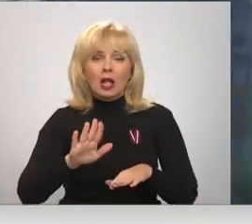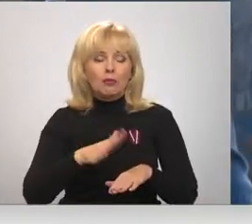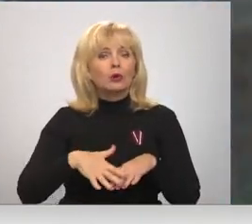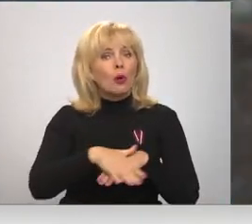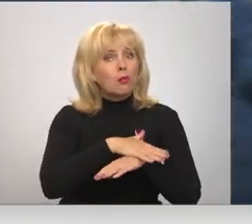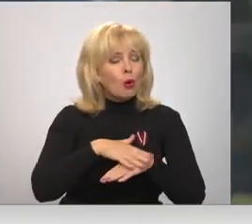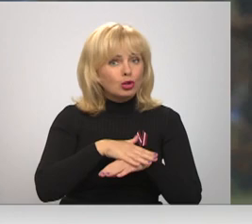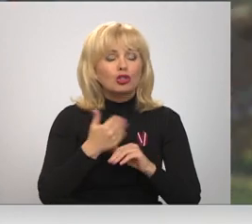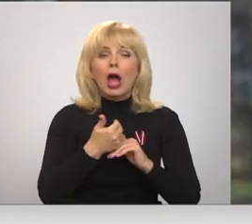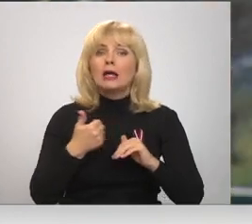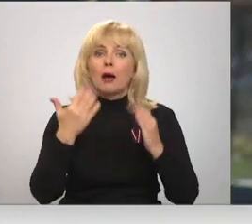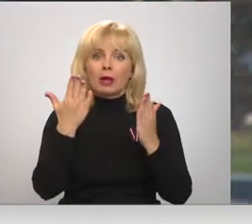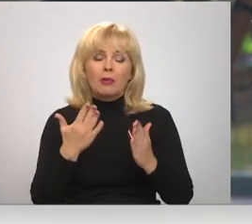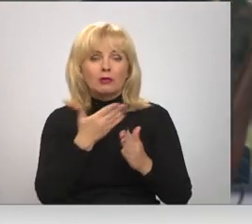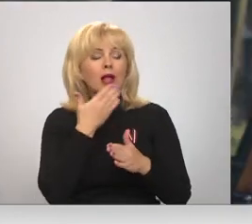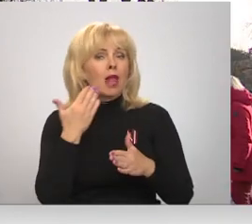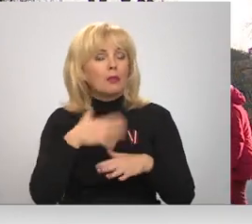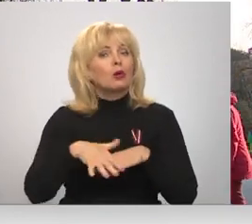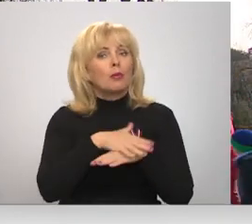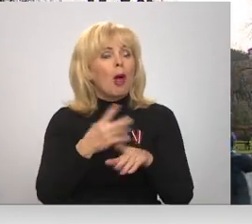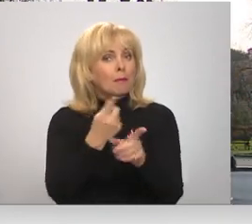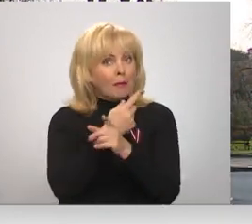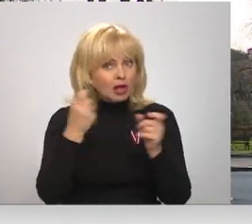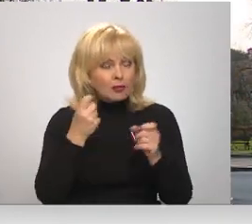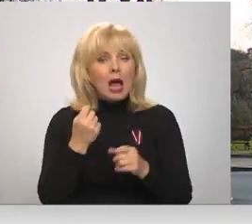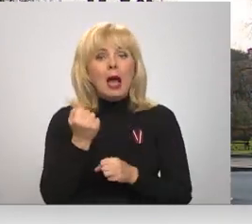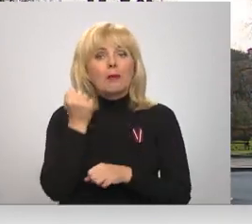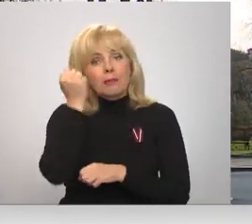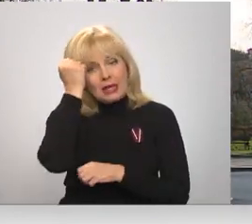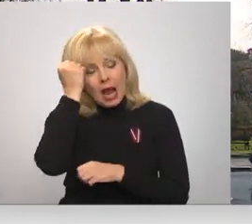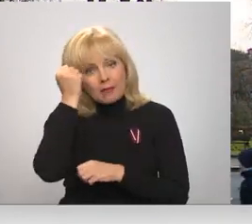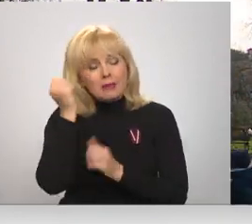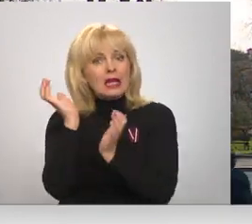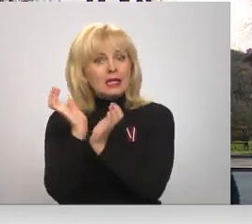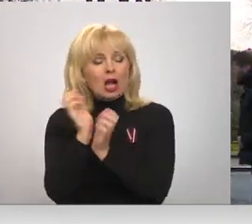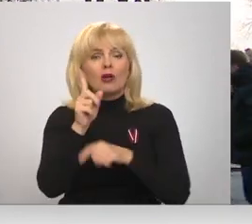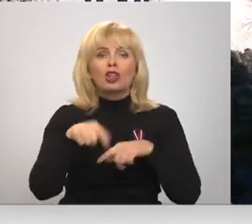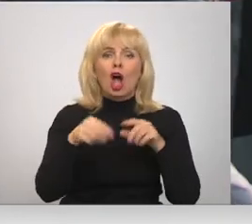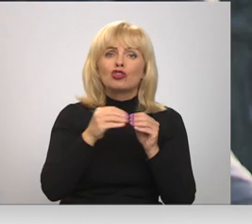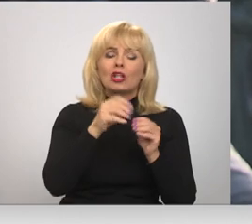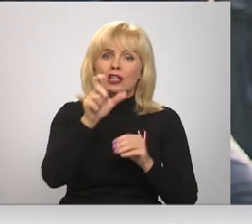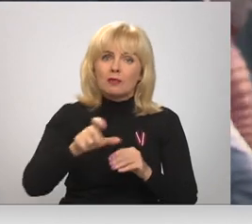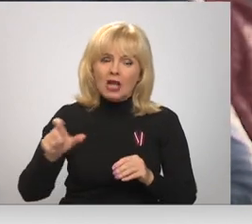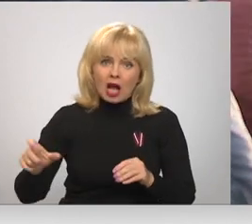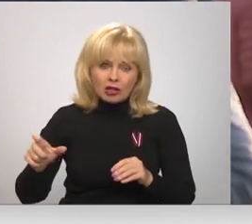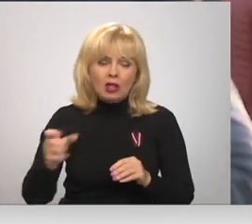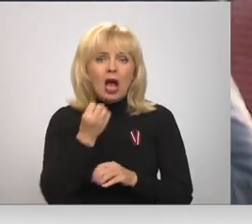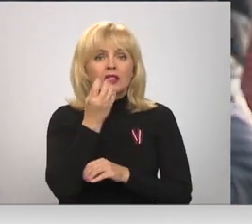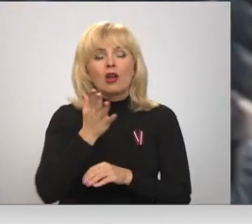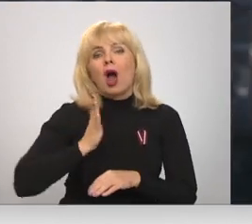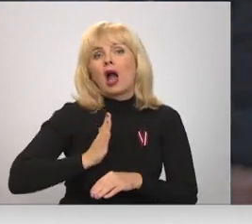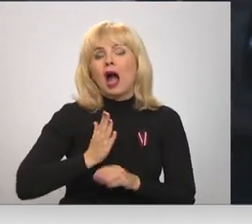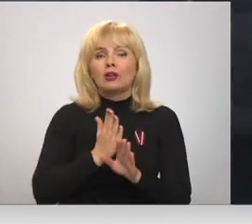pulcēšanās, iepriekš pasākums nebija publiski izziņots. Pie pieminekļa gan bija vēl vairāki 10 iedzīvotāju ar ziediem, kas gaidīja savu kārtu